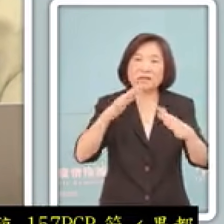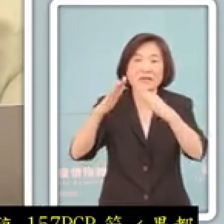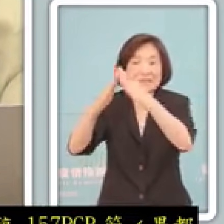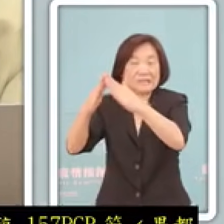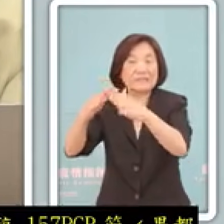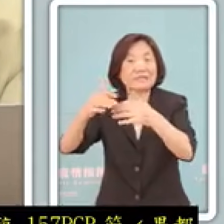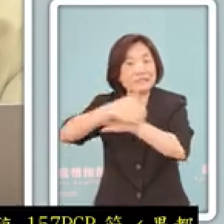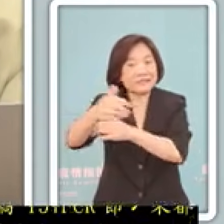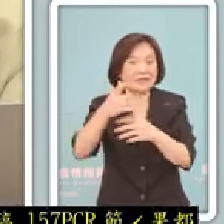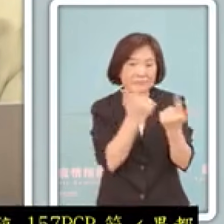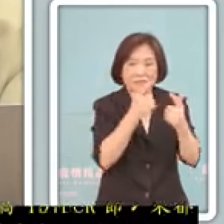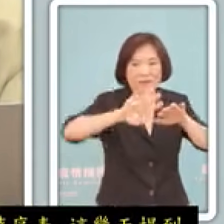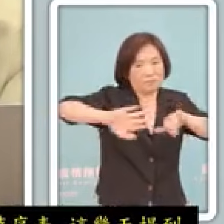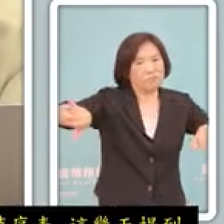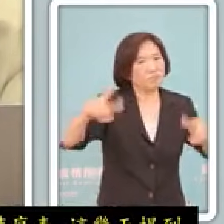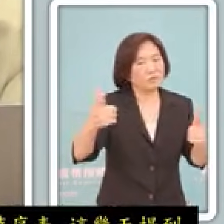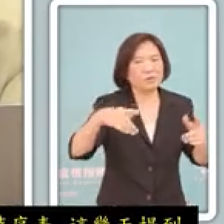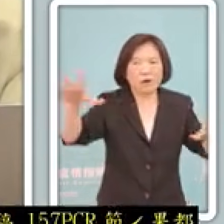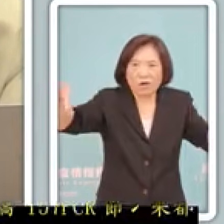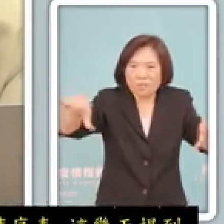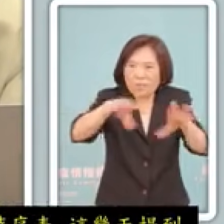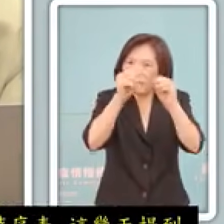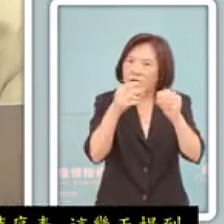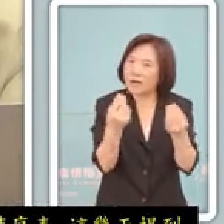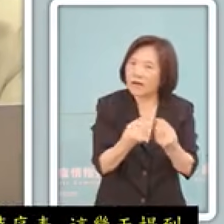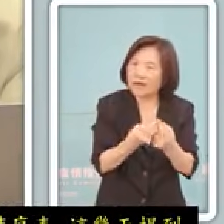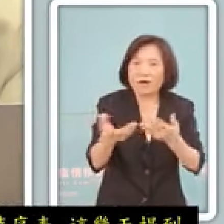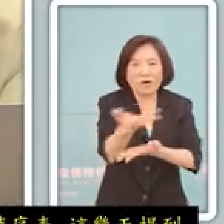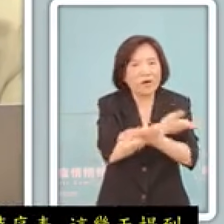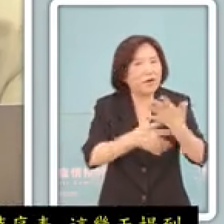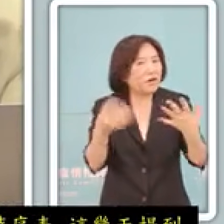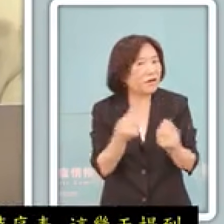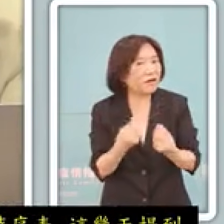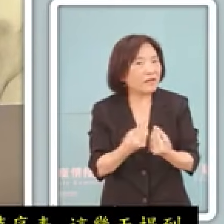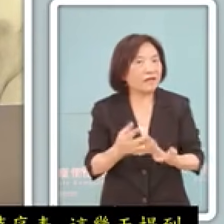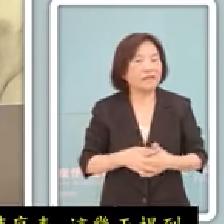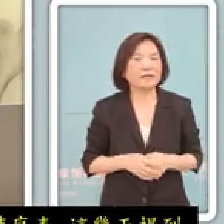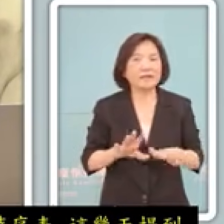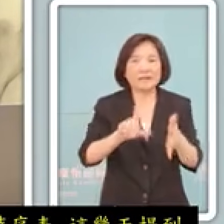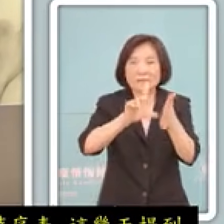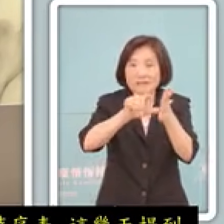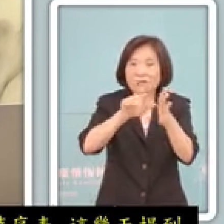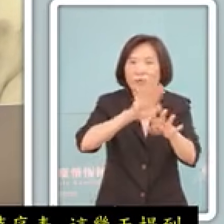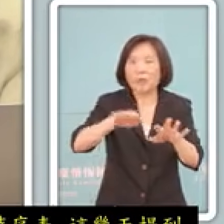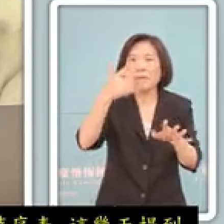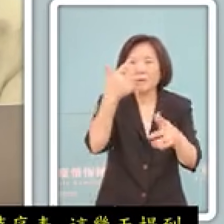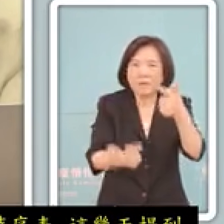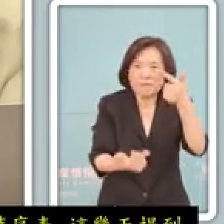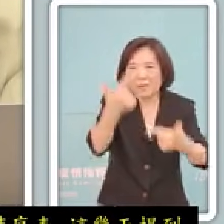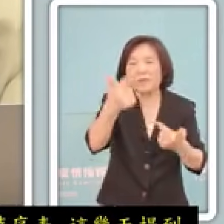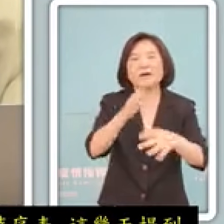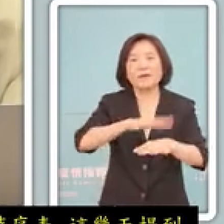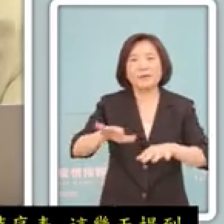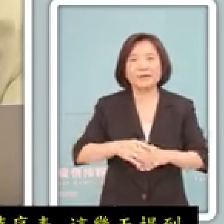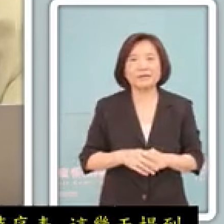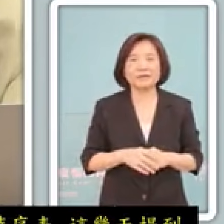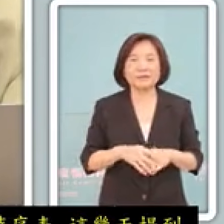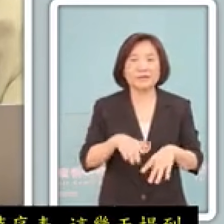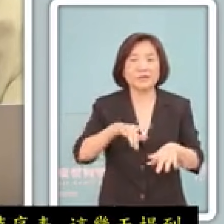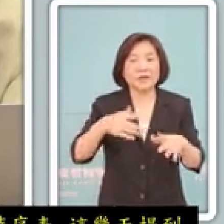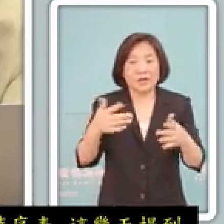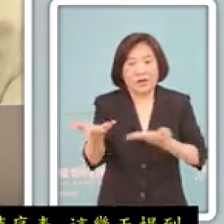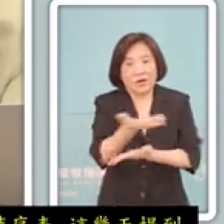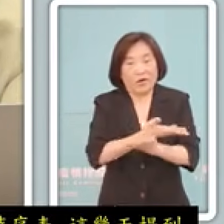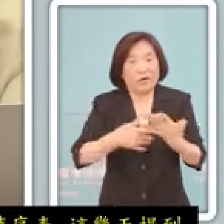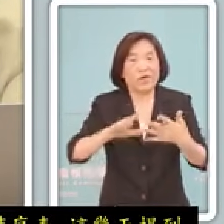疫调的问题要怎么去做整合跟怎么去做沟通。当然它时间上确实有一些时间差，在两方在沟通的